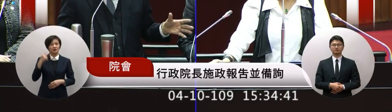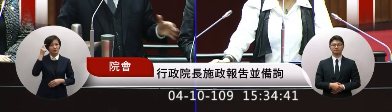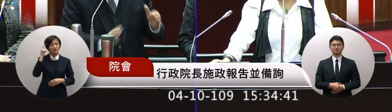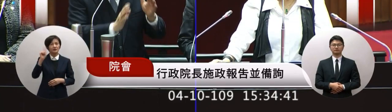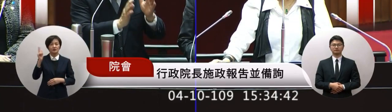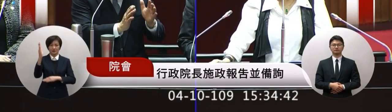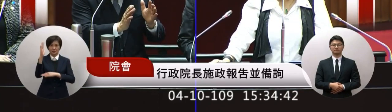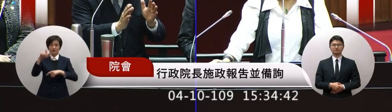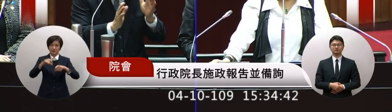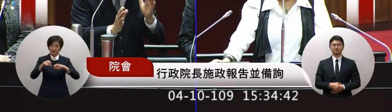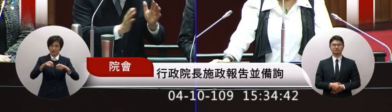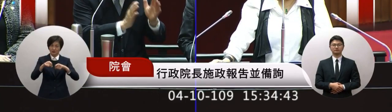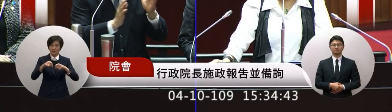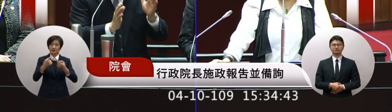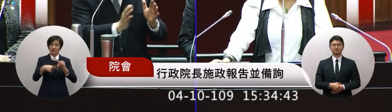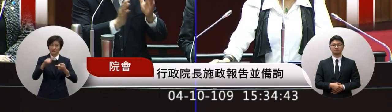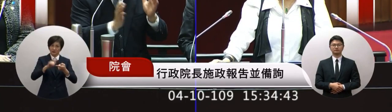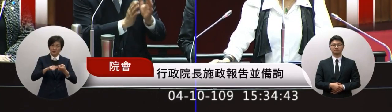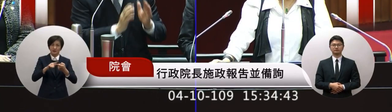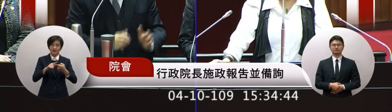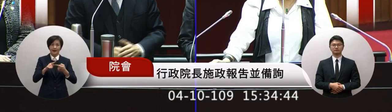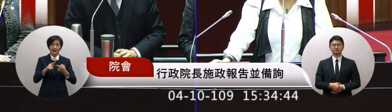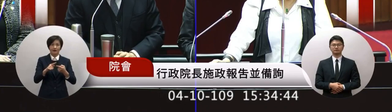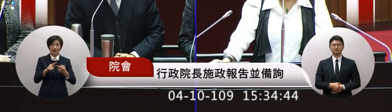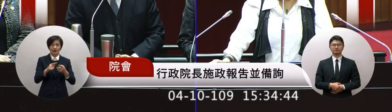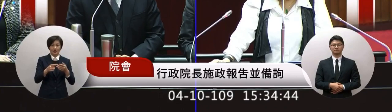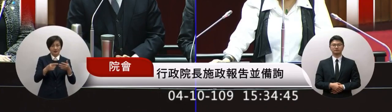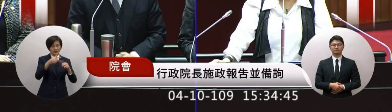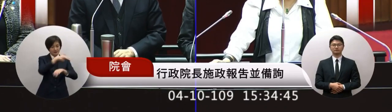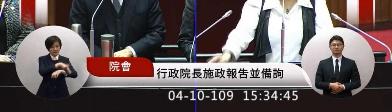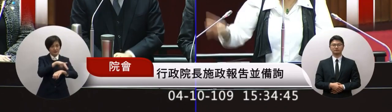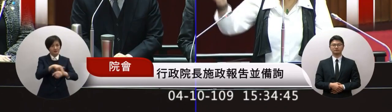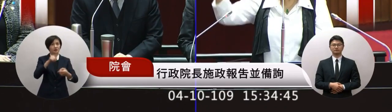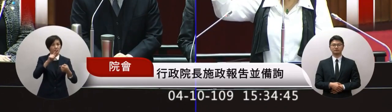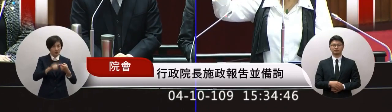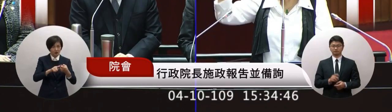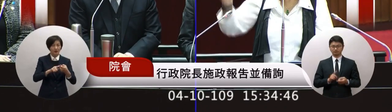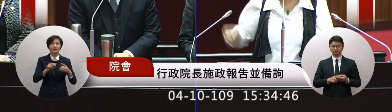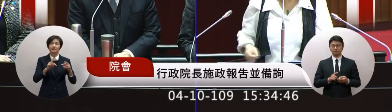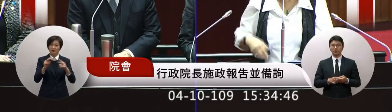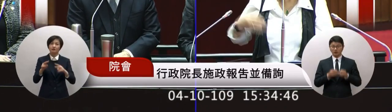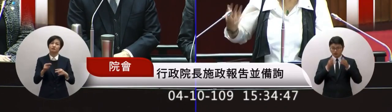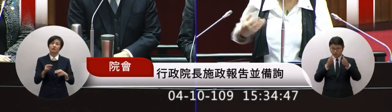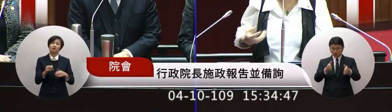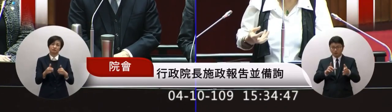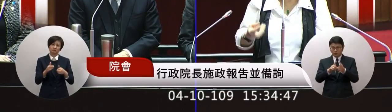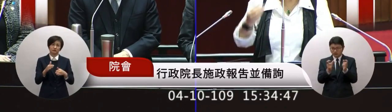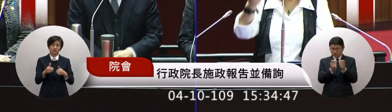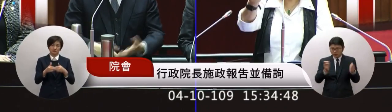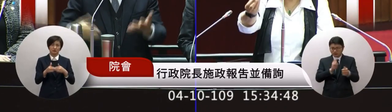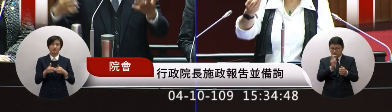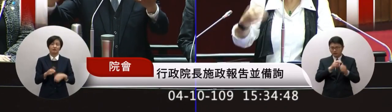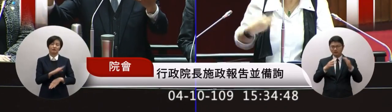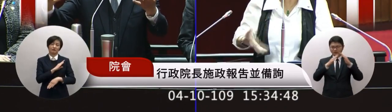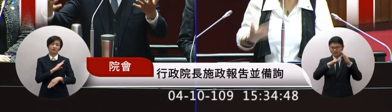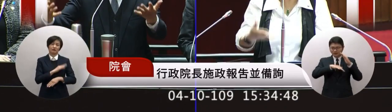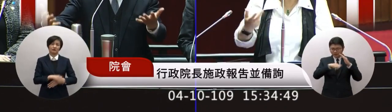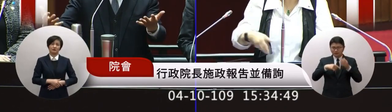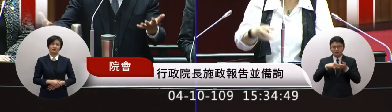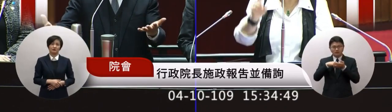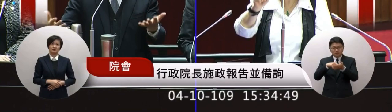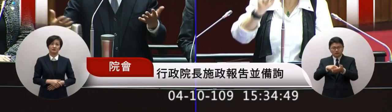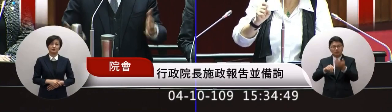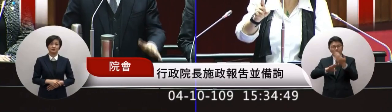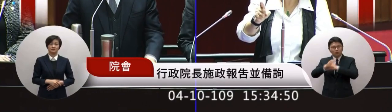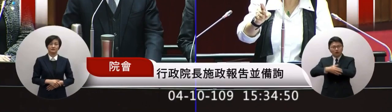政策这一方面应该要合理性的调整， 是就是对于这些长照的家庭的移工喘息啊